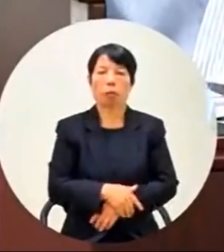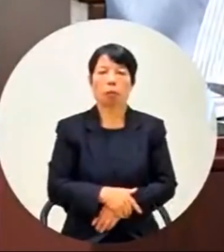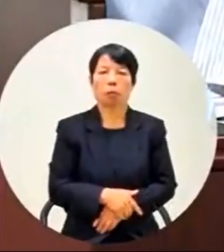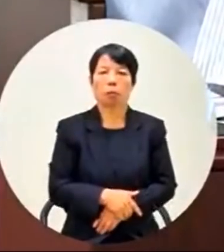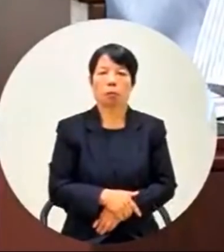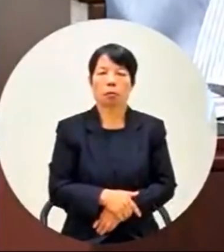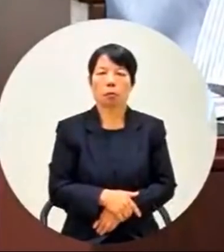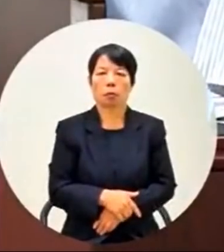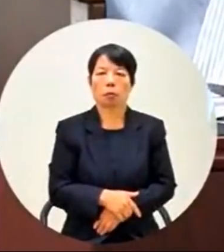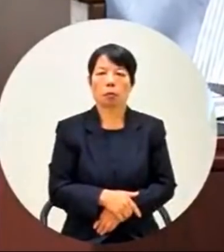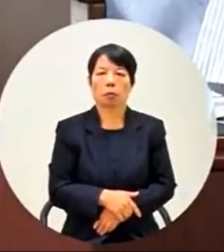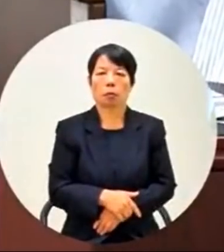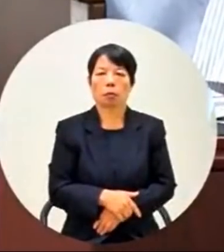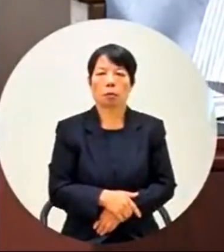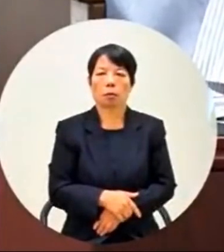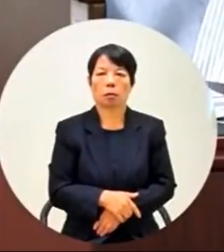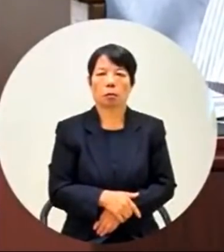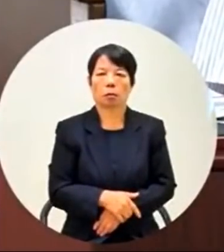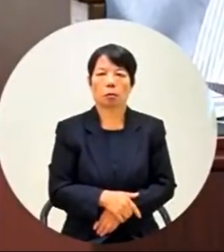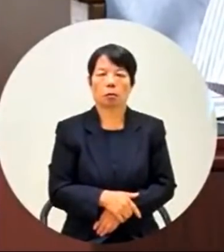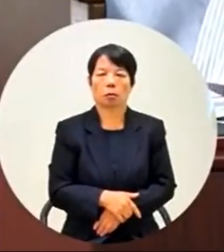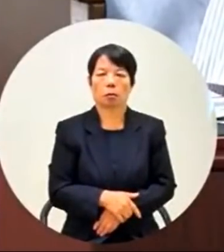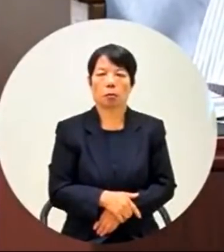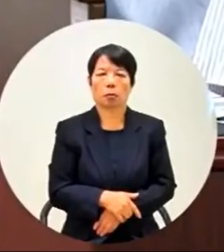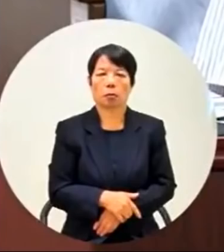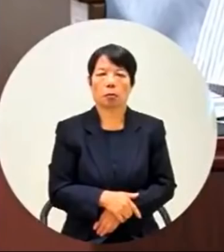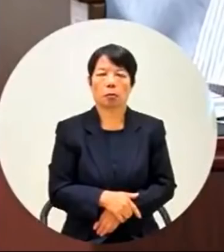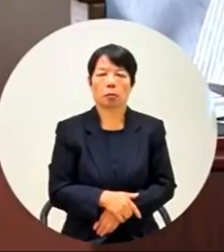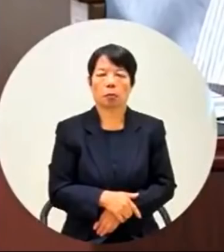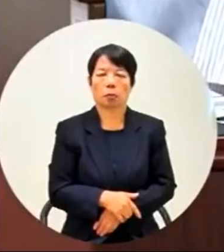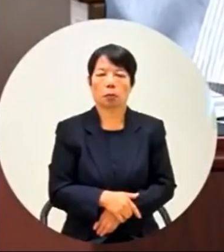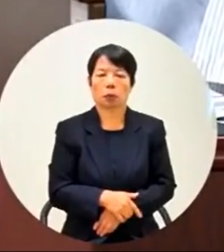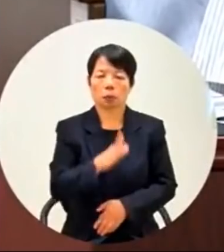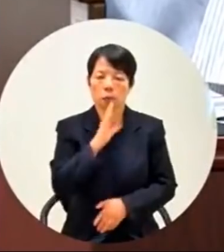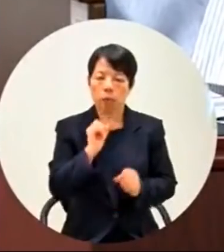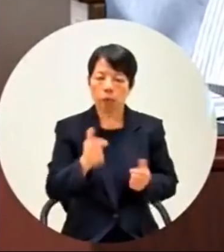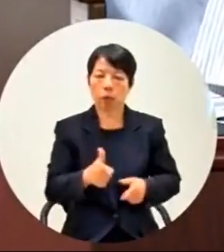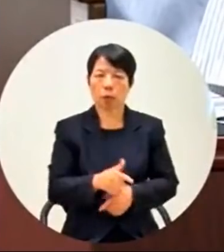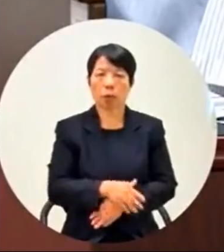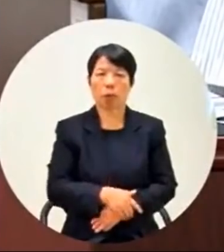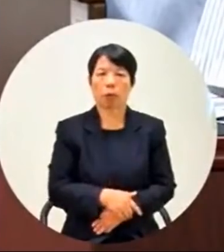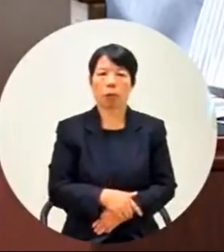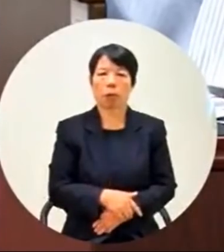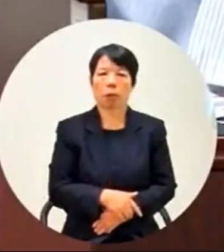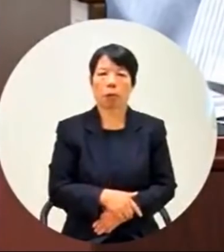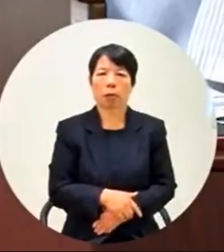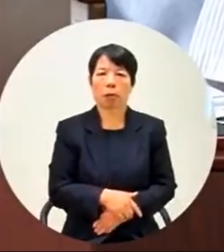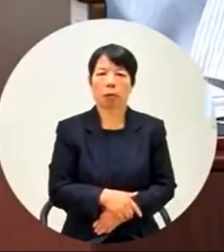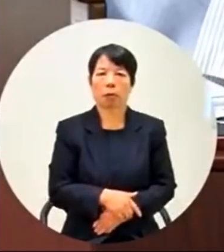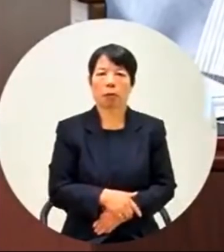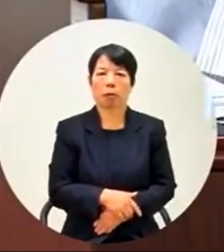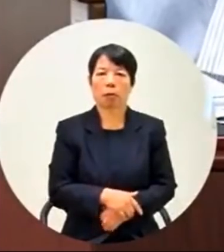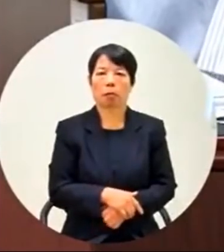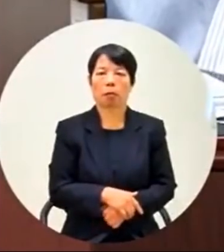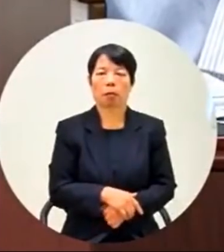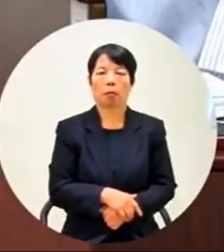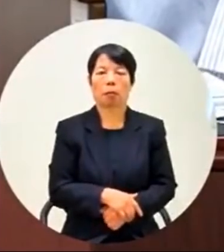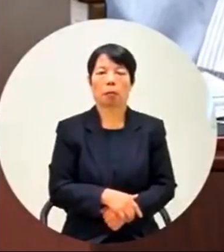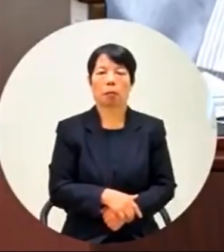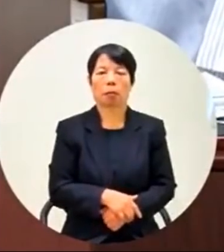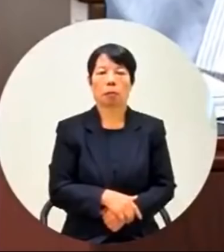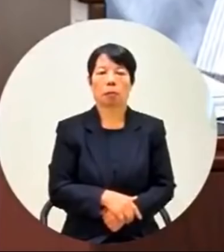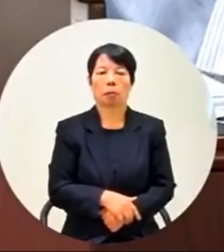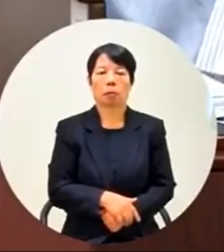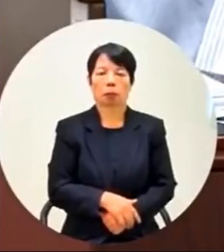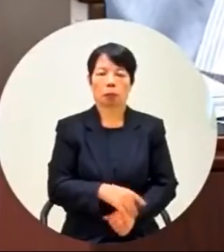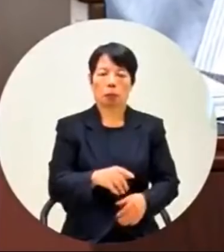好了，好不好？是不是？第一个是不是？是嘛？对不对？ 全部删除应该是没有，嘿。